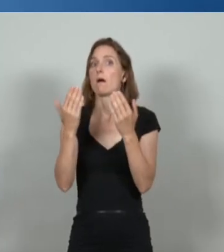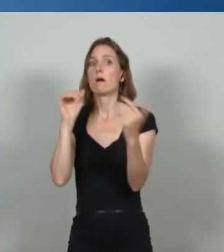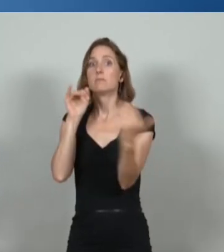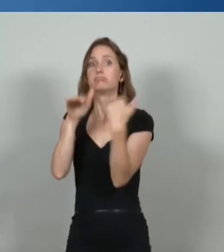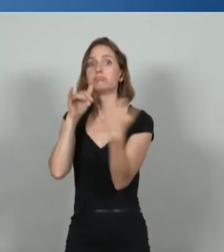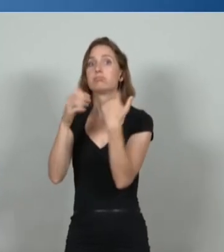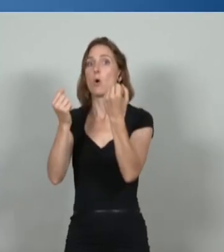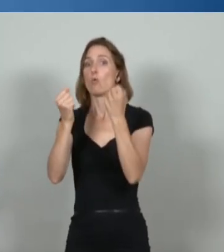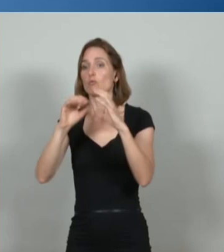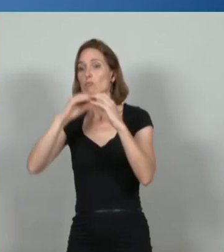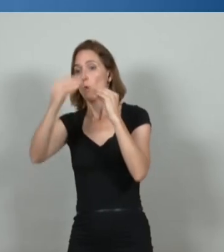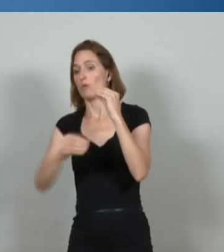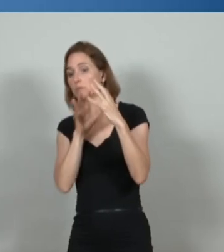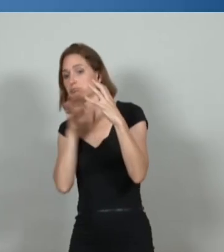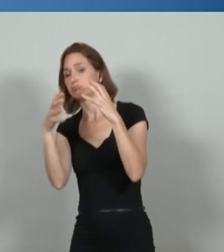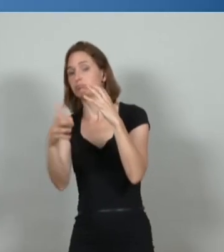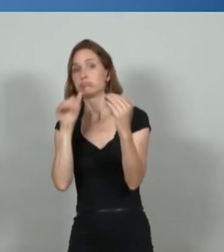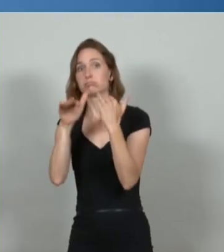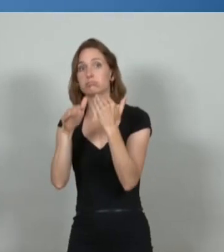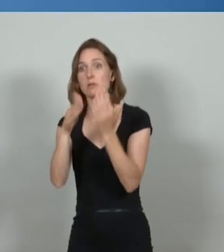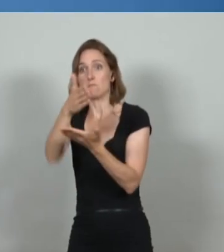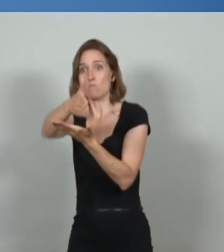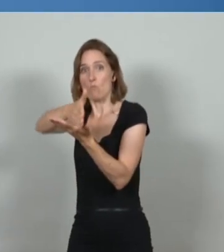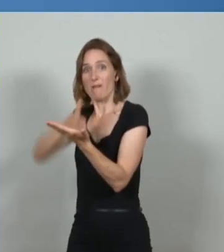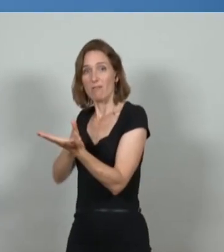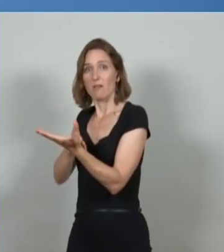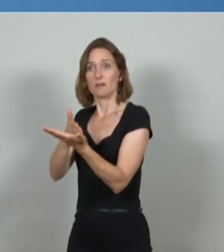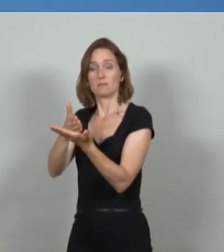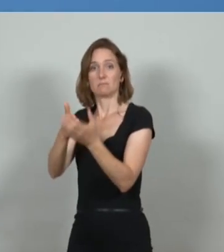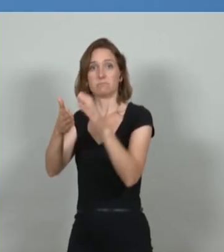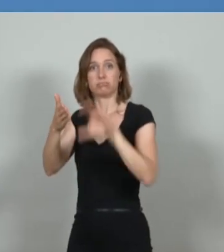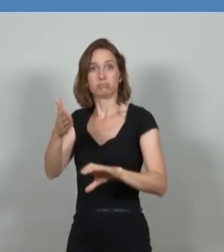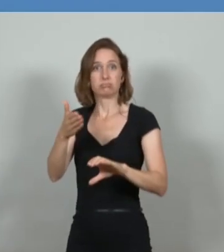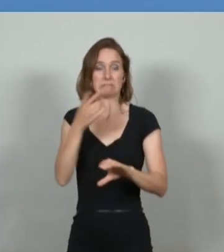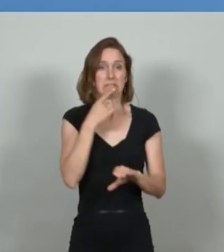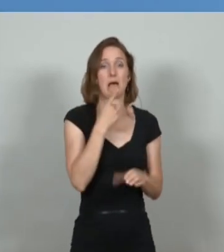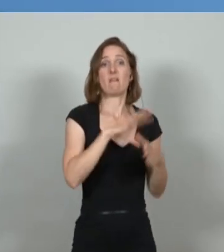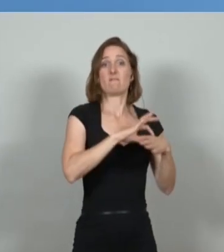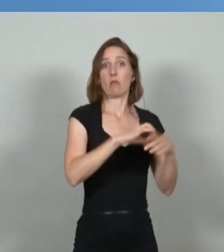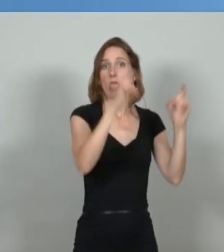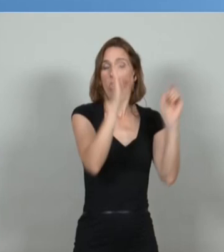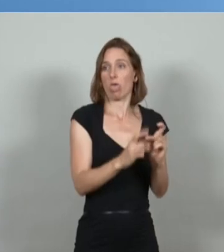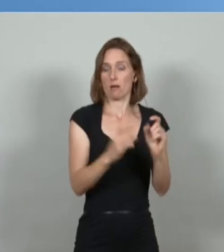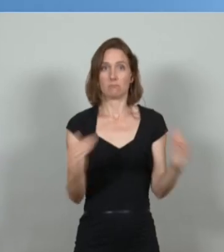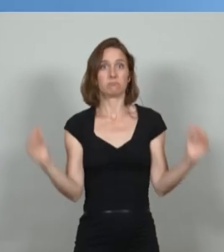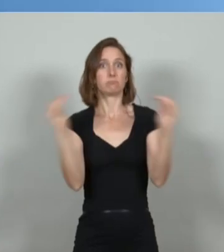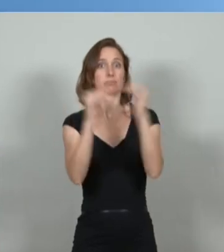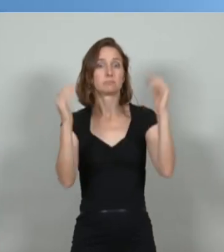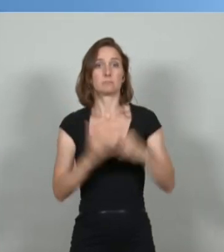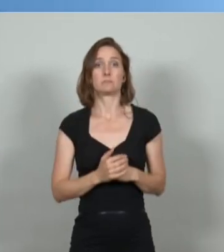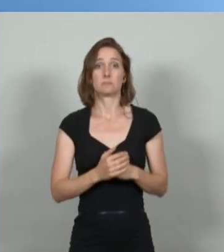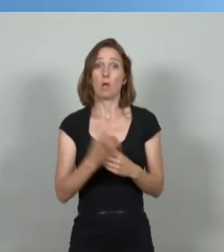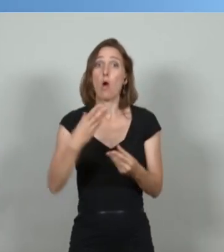routier mondial par ailleurs produire de la viande et des produits laitiers monopolyse 83% des terres agricoles mondiales